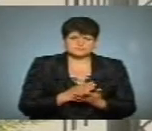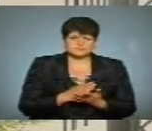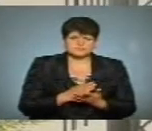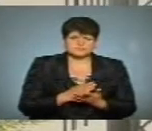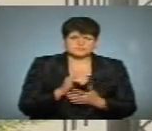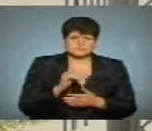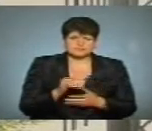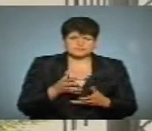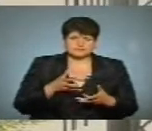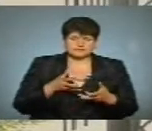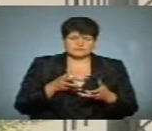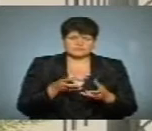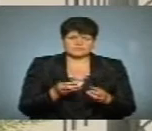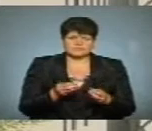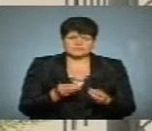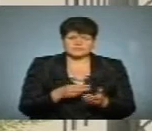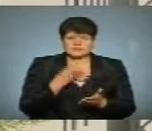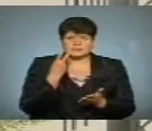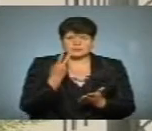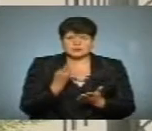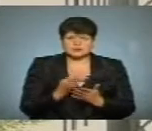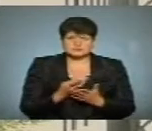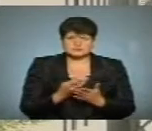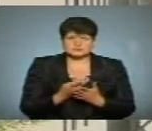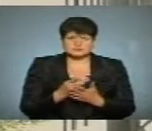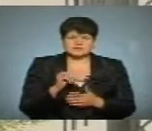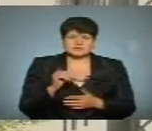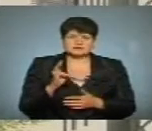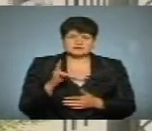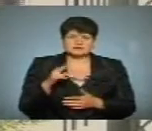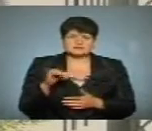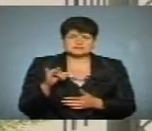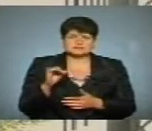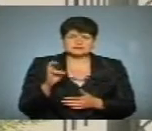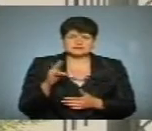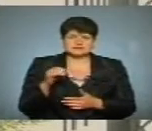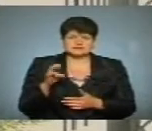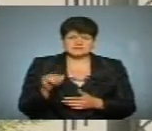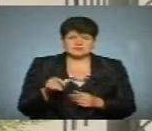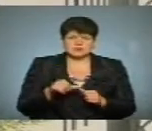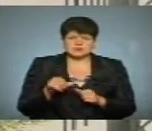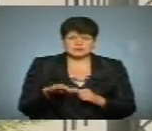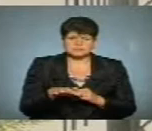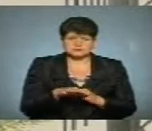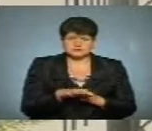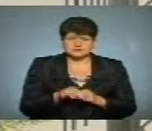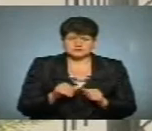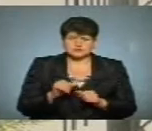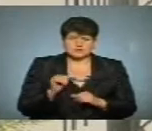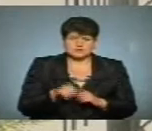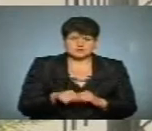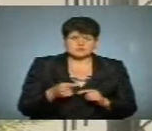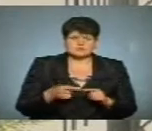негативно вплинули на показники інцидентності на окремих територіях, зокрема,